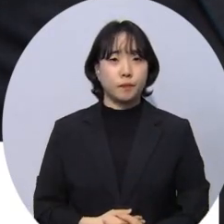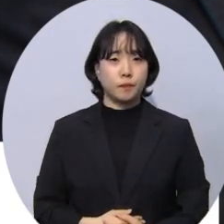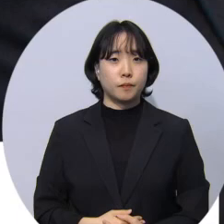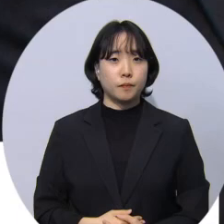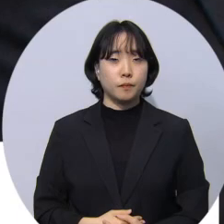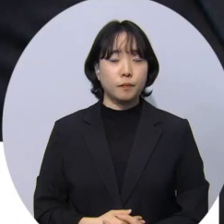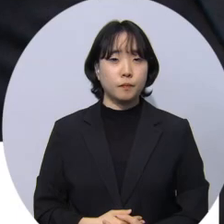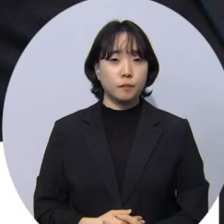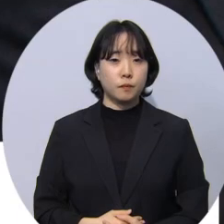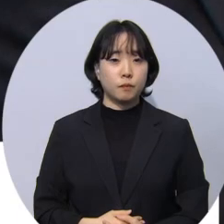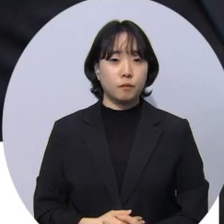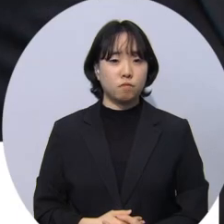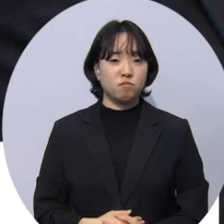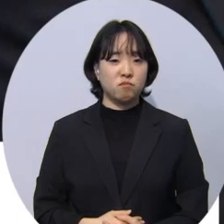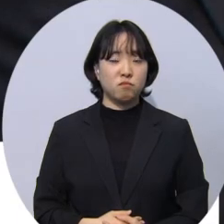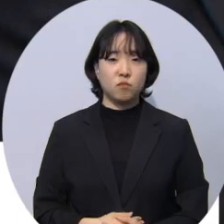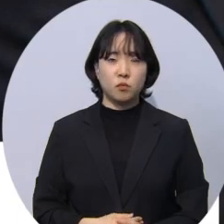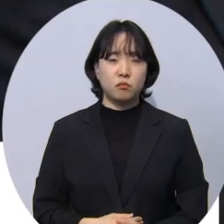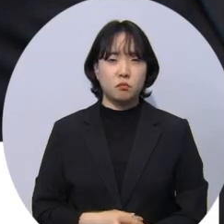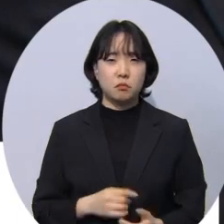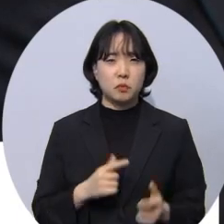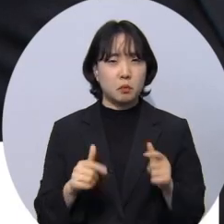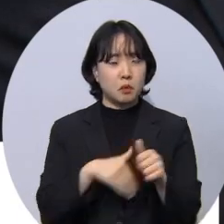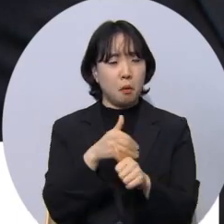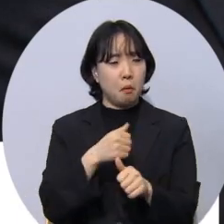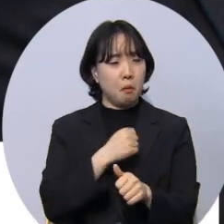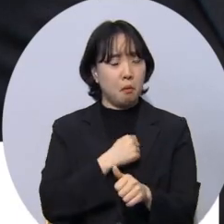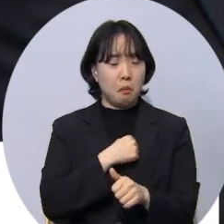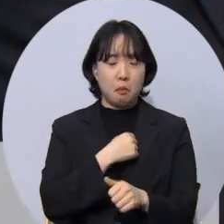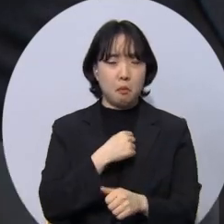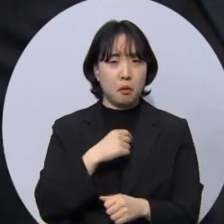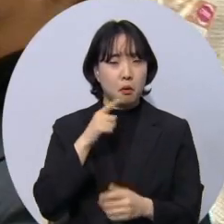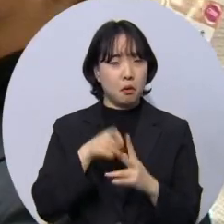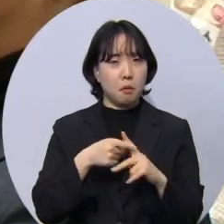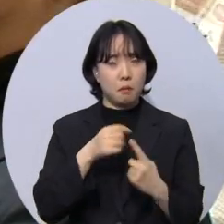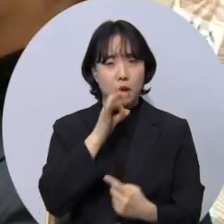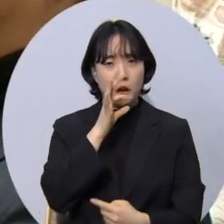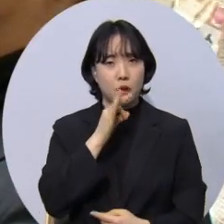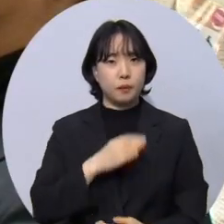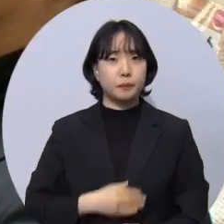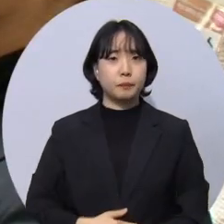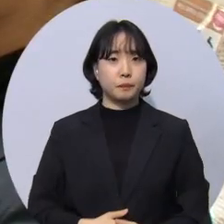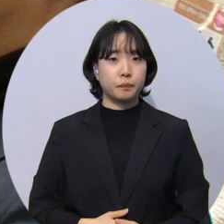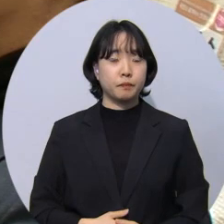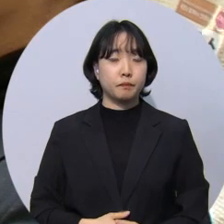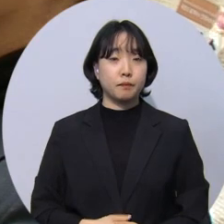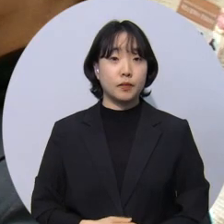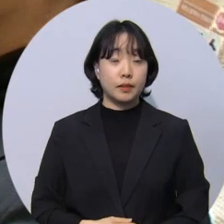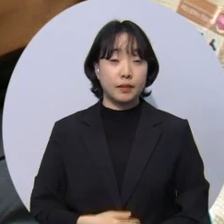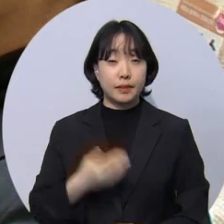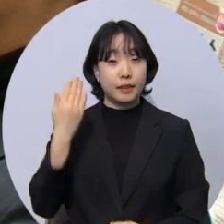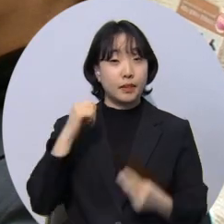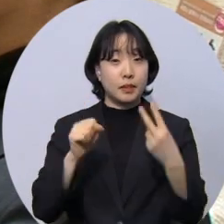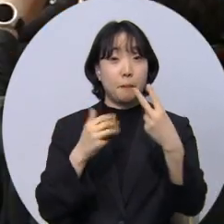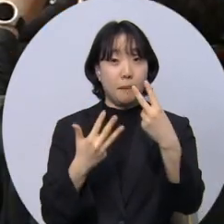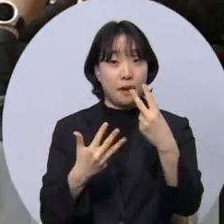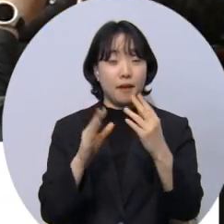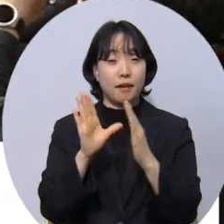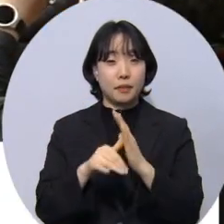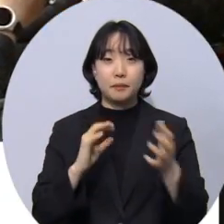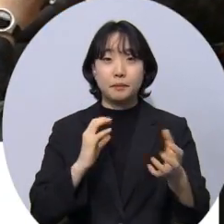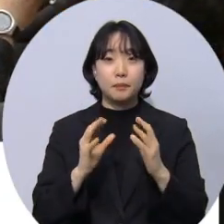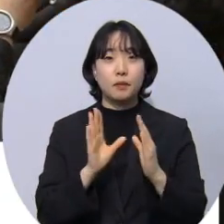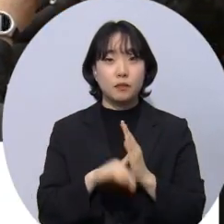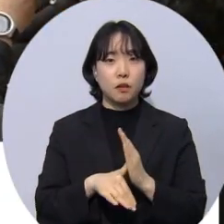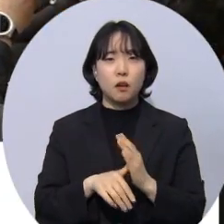하니까 그 너무 답답하고 화도 나고 지난 8일 열린 민생 토론회에서 불합리한